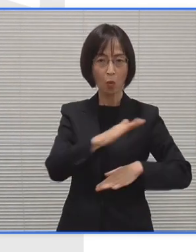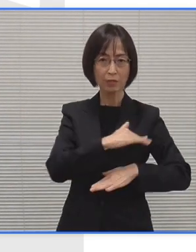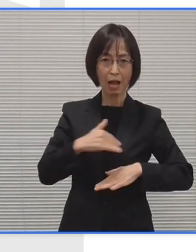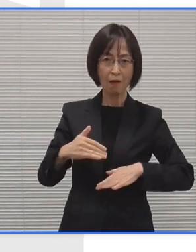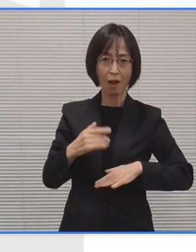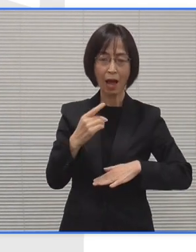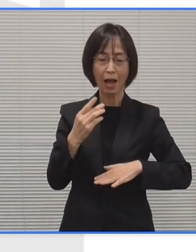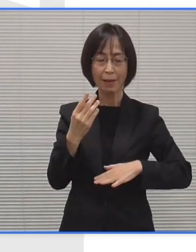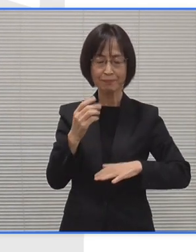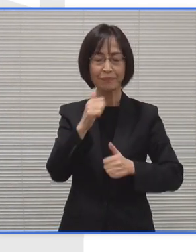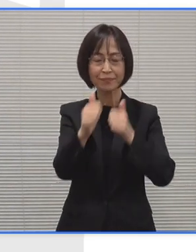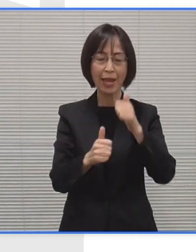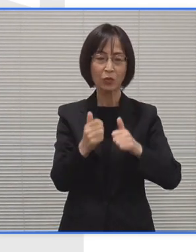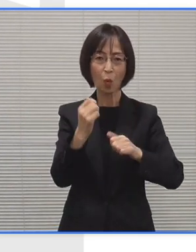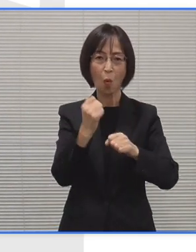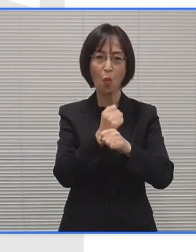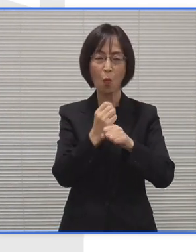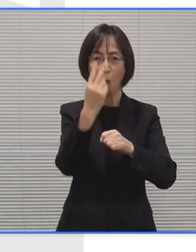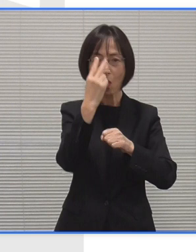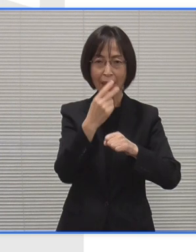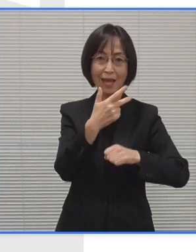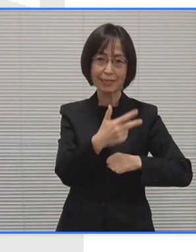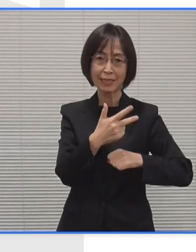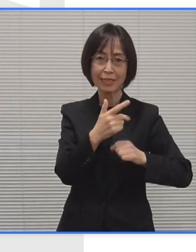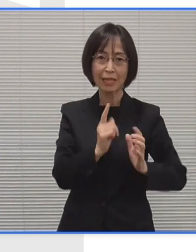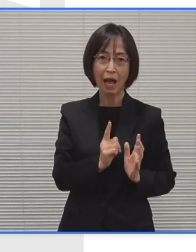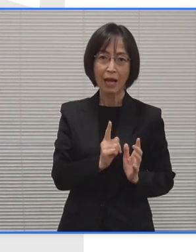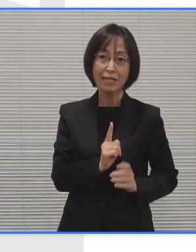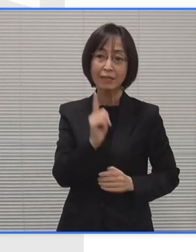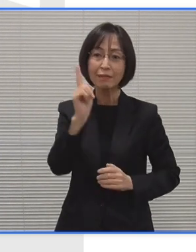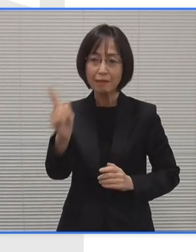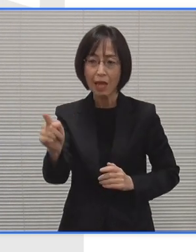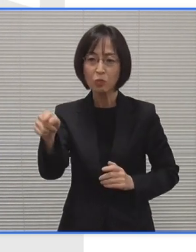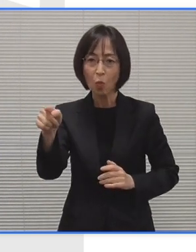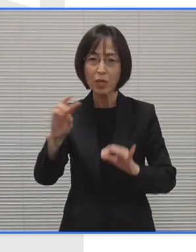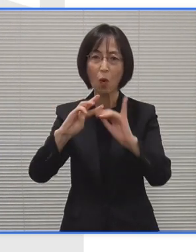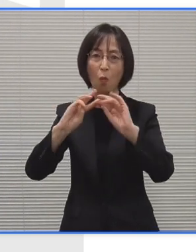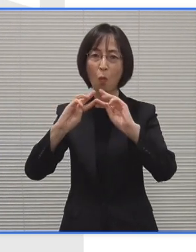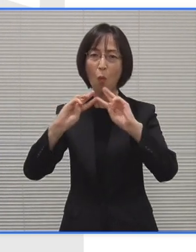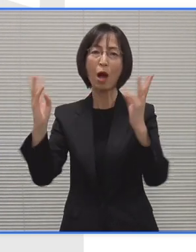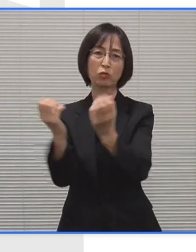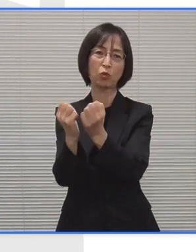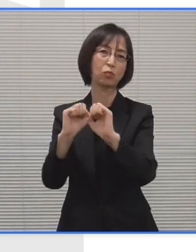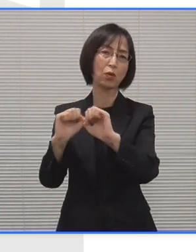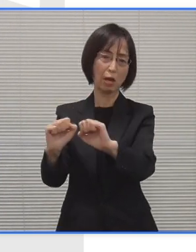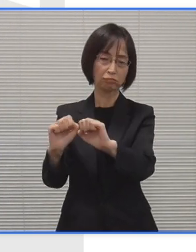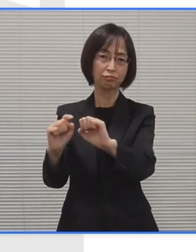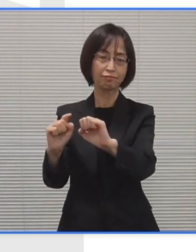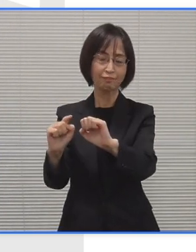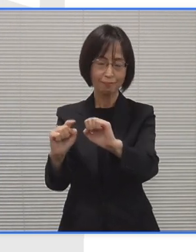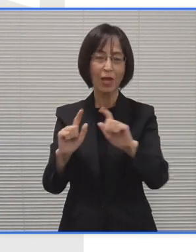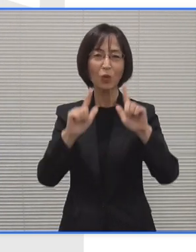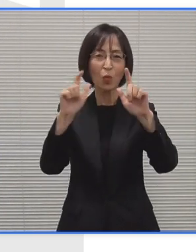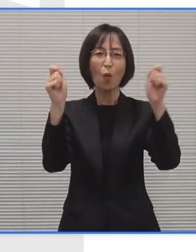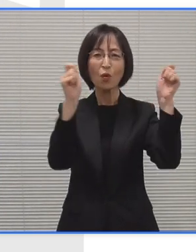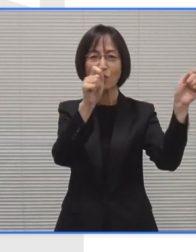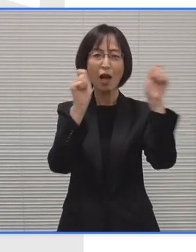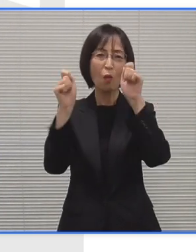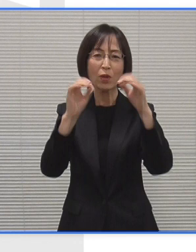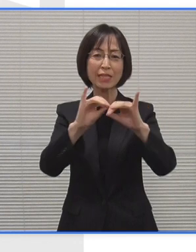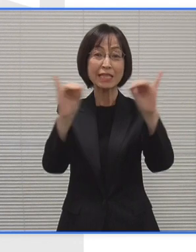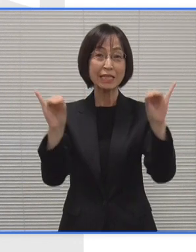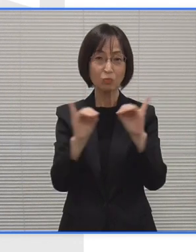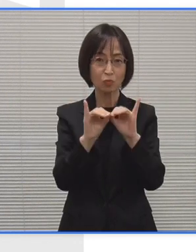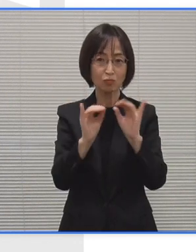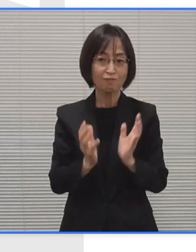の方が秩父まで行っていただいて、そこでワークショップをやったり、また東京よさこいチームが秩父